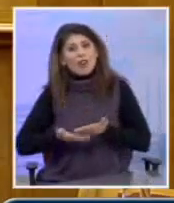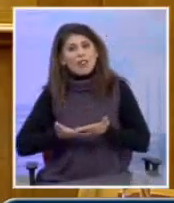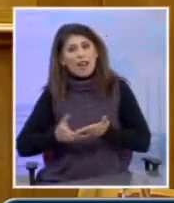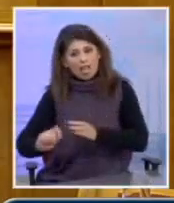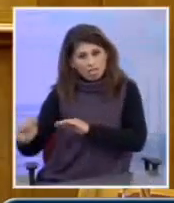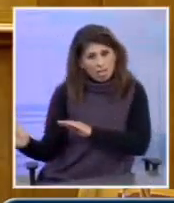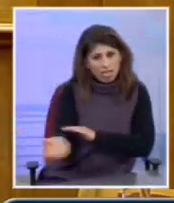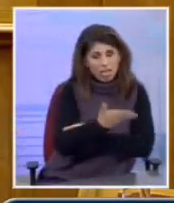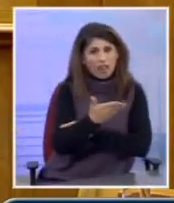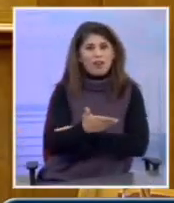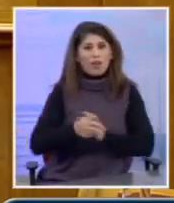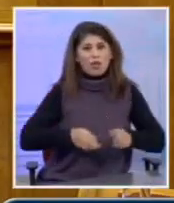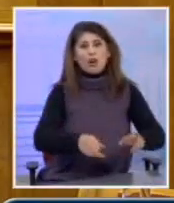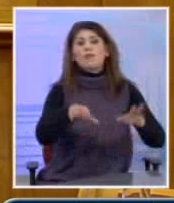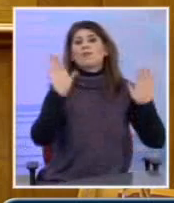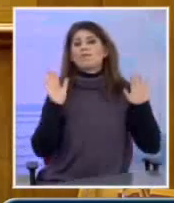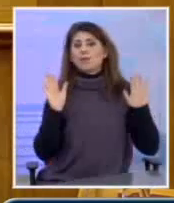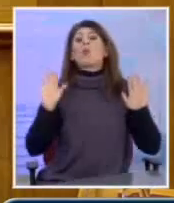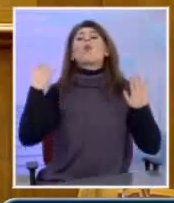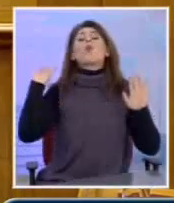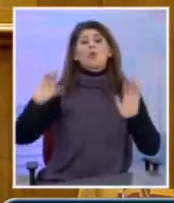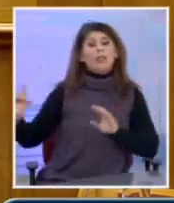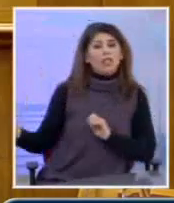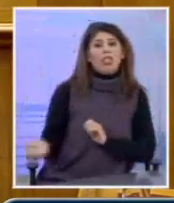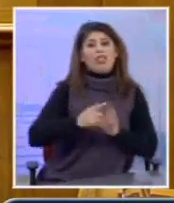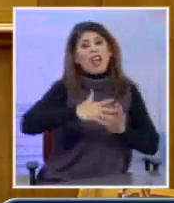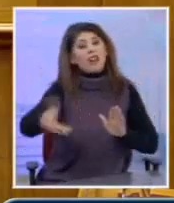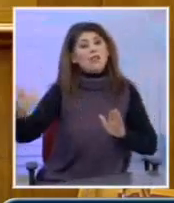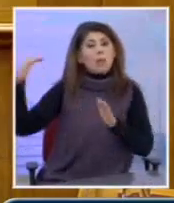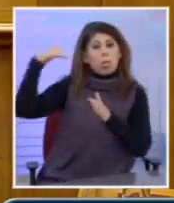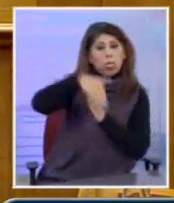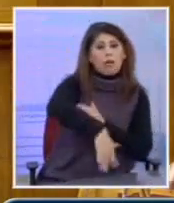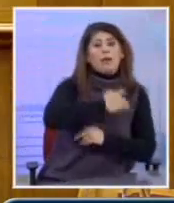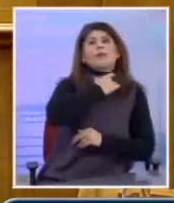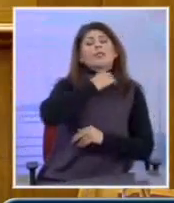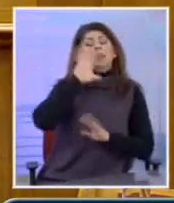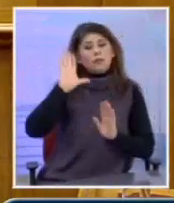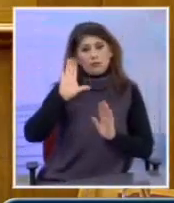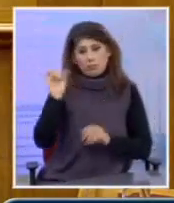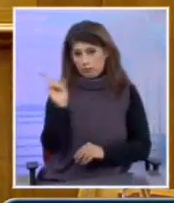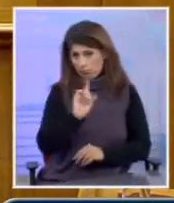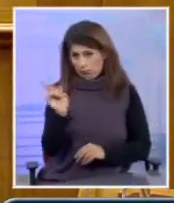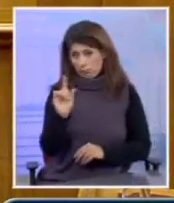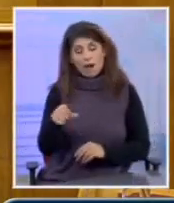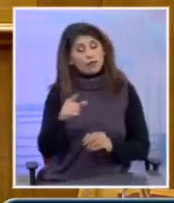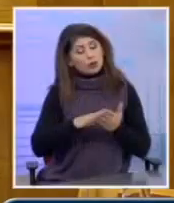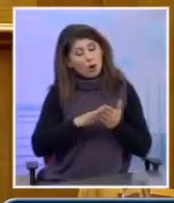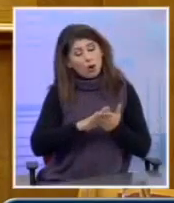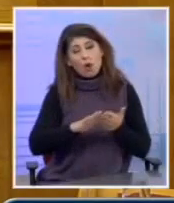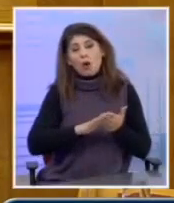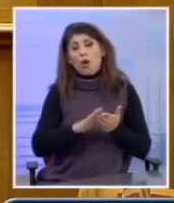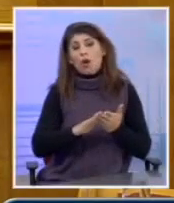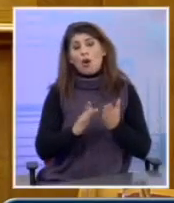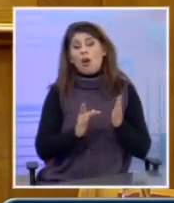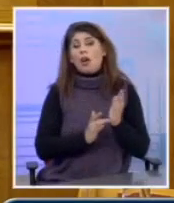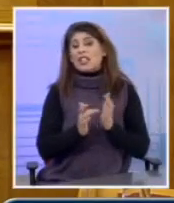στον δρόμο, ούτε στη θάλασσα. Λοιπόν, θέλω να ολοκληρώσω, γιατί ο χρόνος τελείωσε και θα πω στη